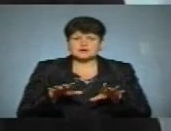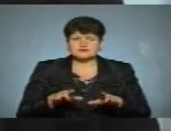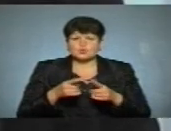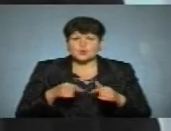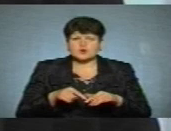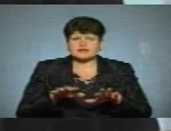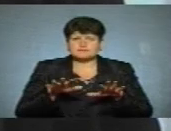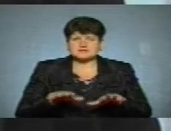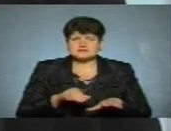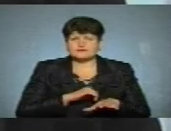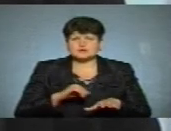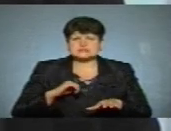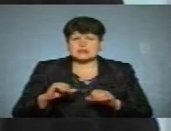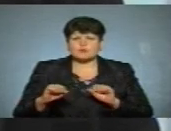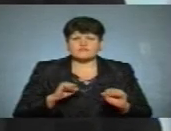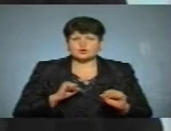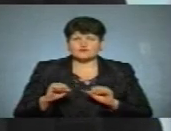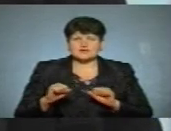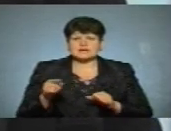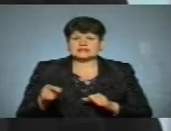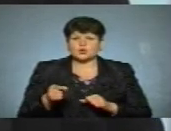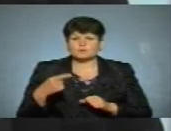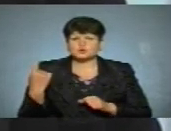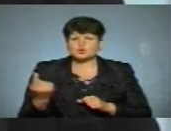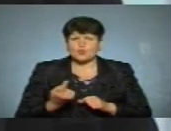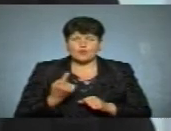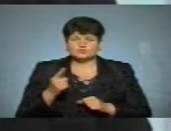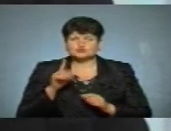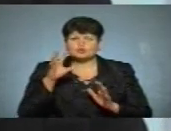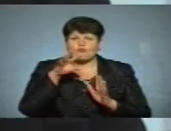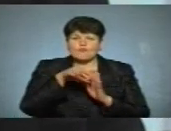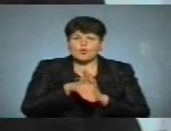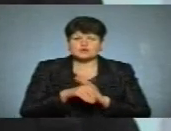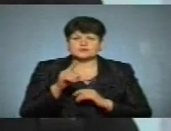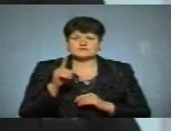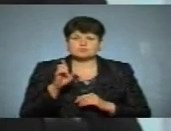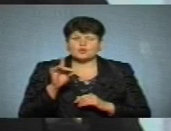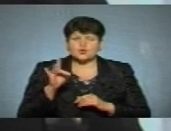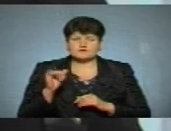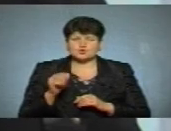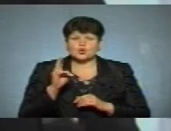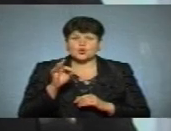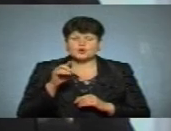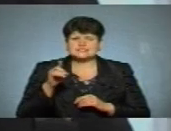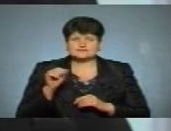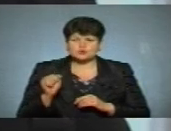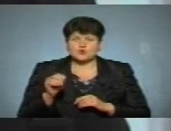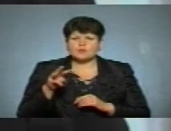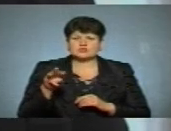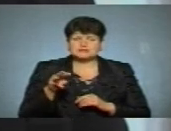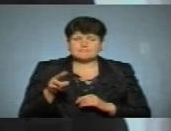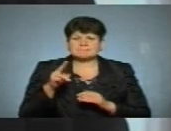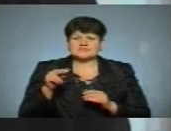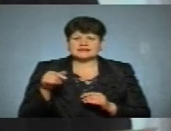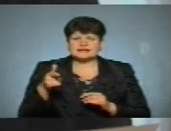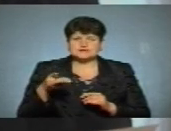органів місцевого самоврядування Тернопільської області щодо входження Зборівського, Козівського, Монастирського, Підгаєцького